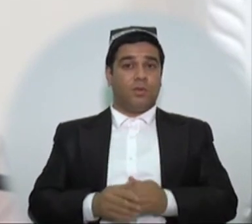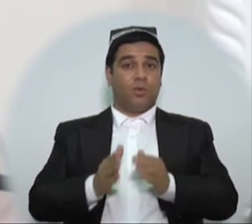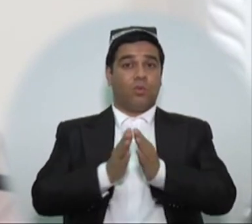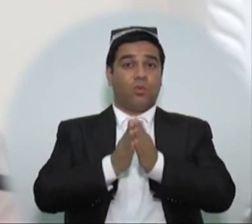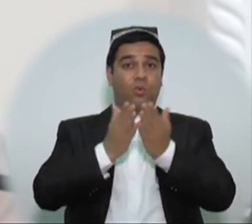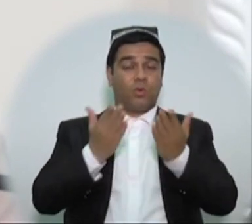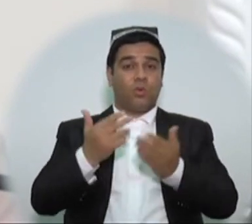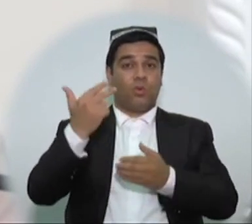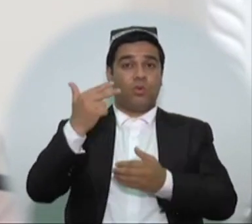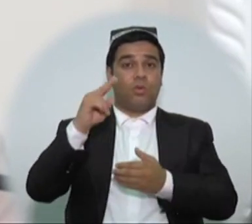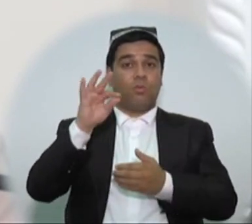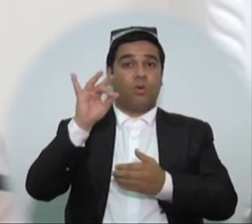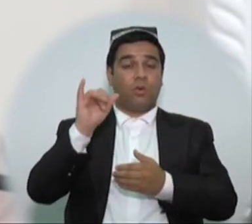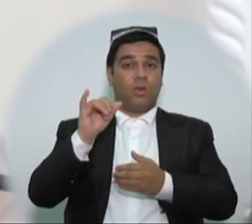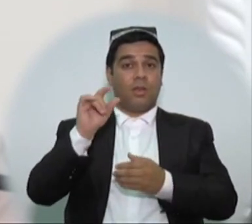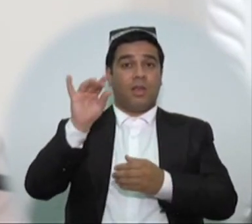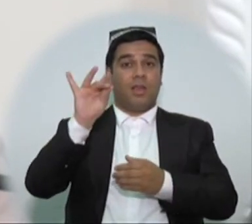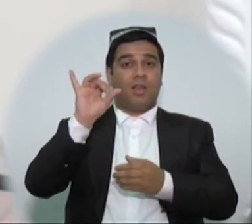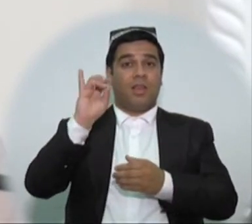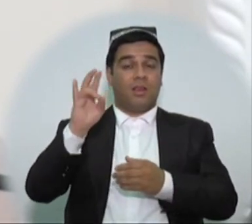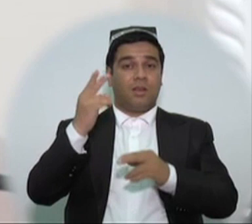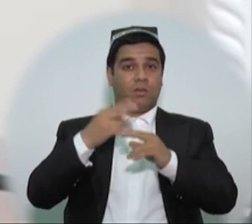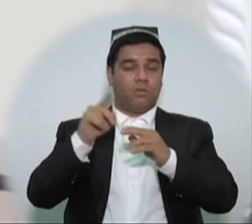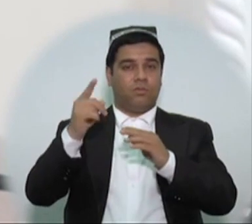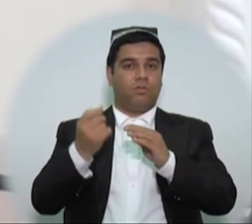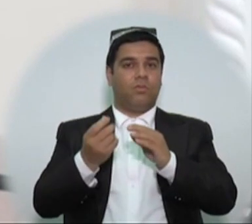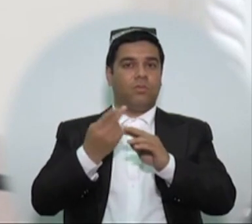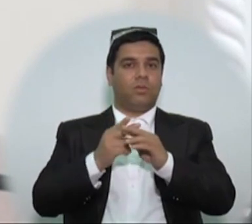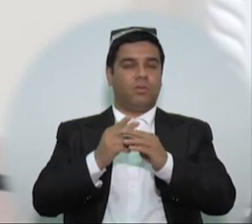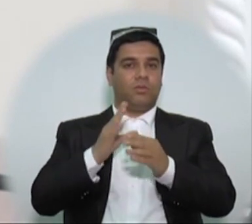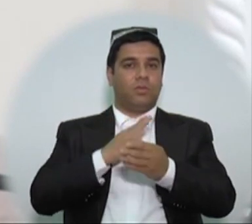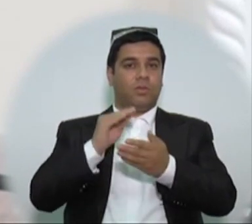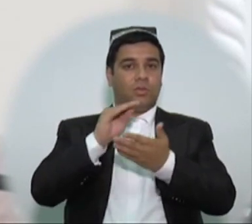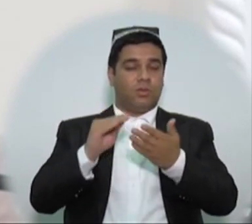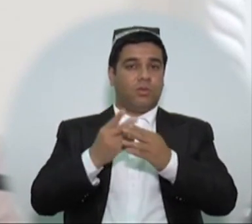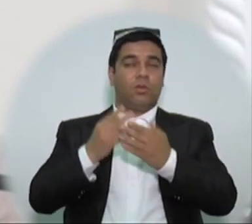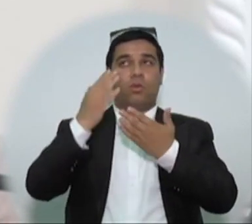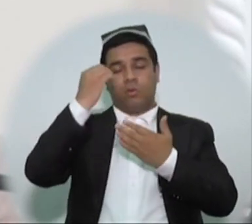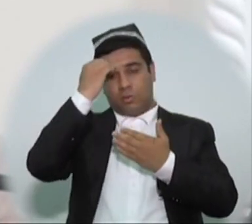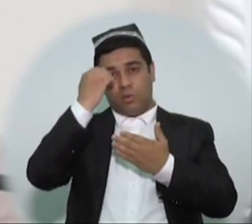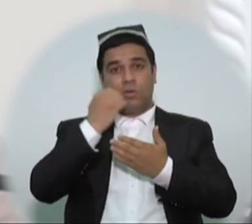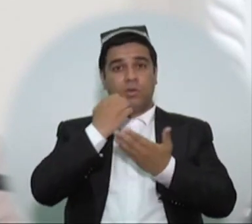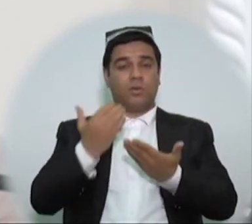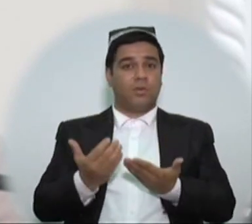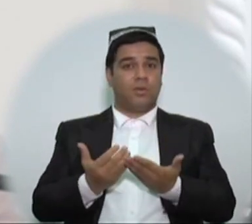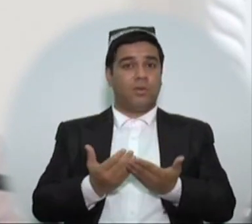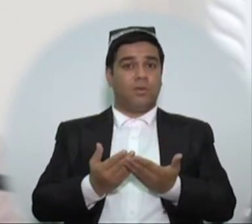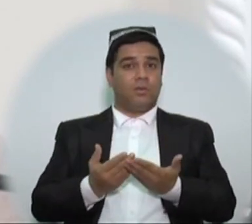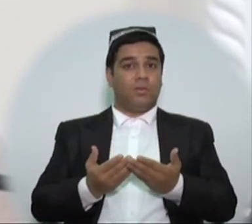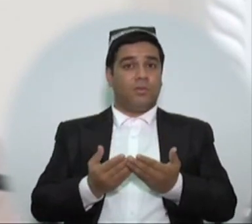Qur'onning 30-chi porasi Eronning elchixonasi tomonidan chiqarildi. Alhamdulillah bizniki